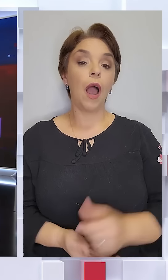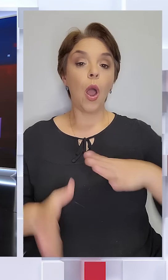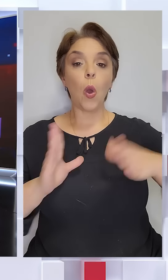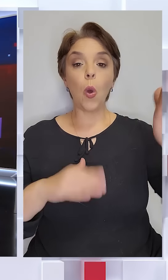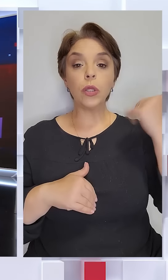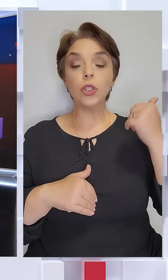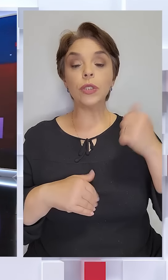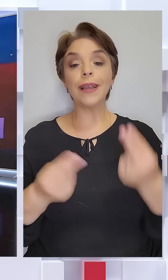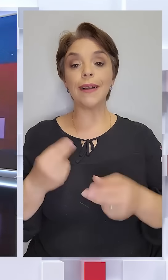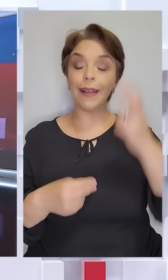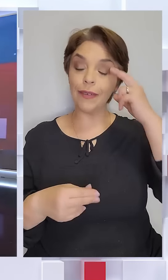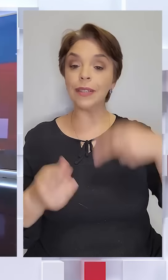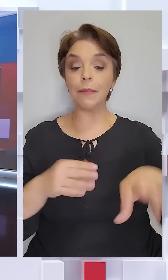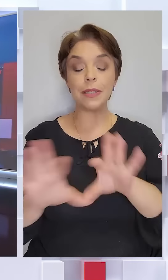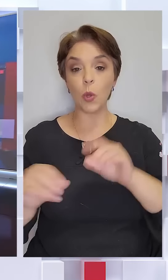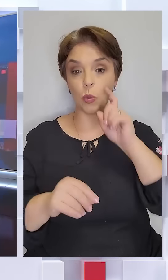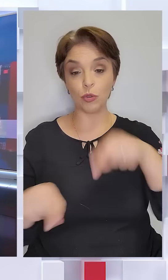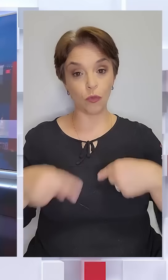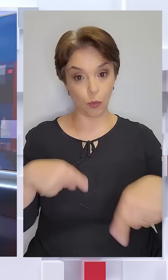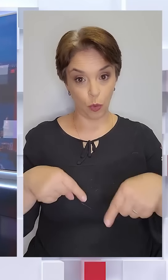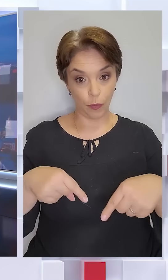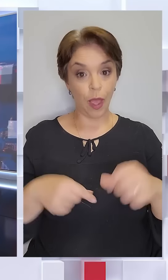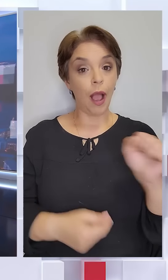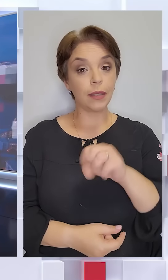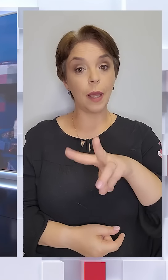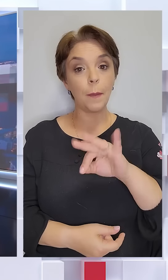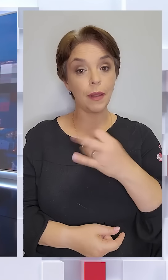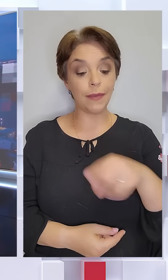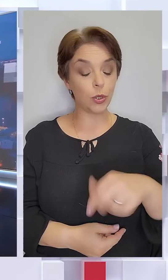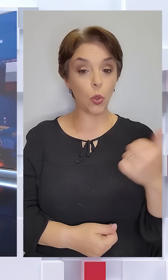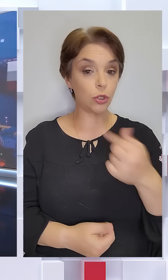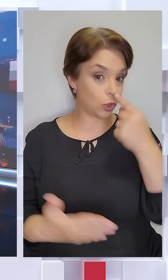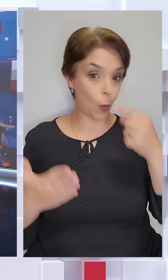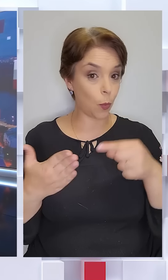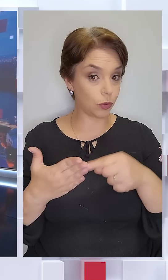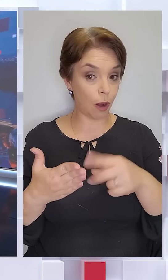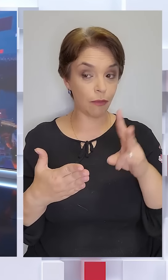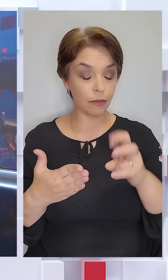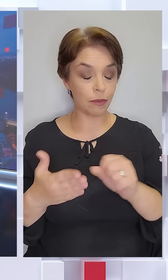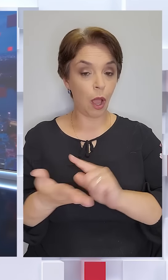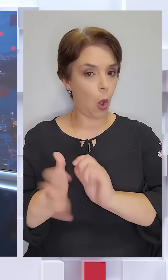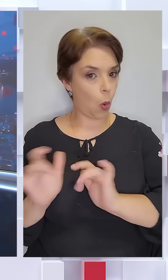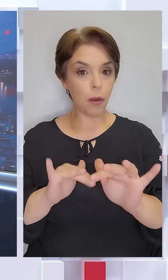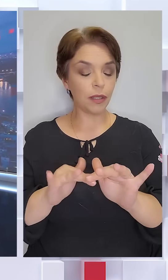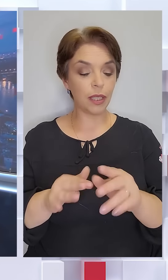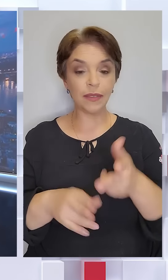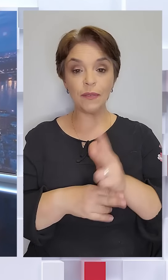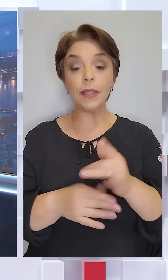Колишній гравець Київського «Динамо» та збірної України з футболу Артем Мілевський цього тижня потрапив на оперативне